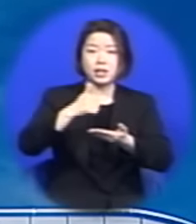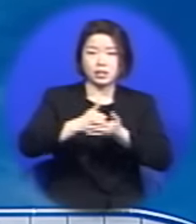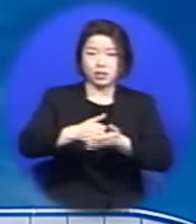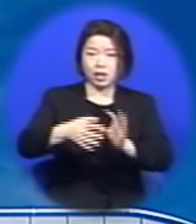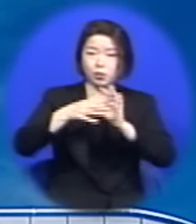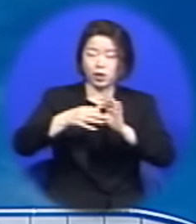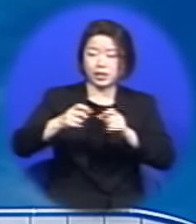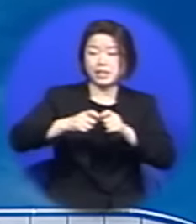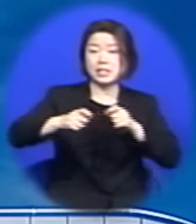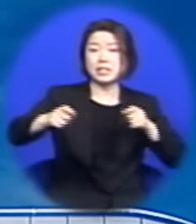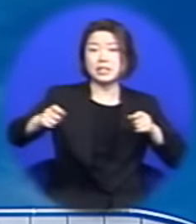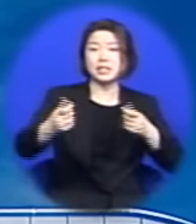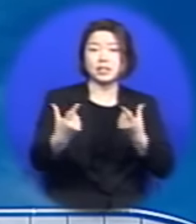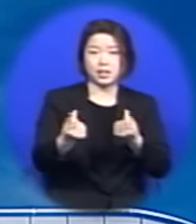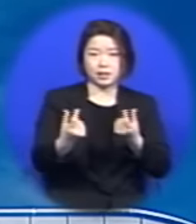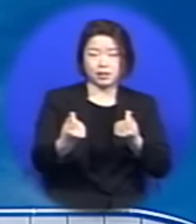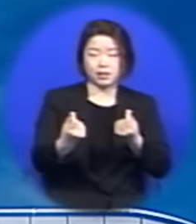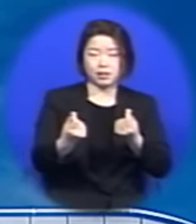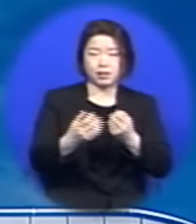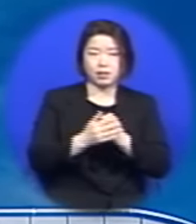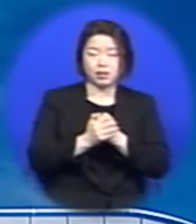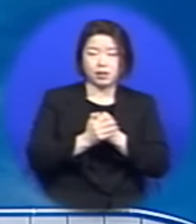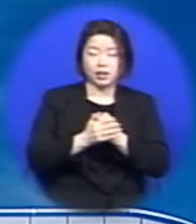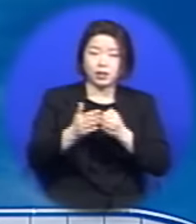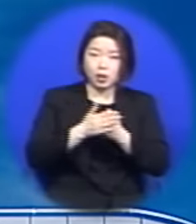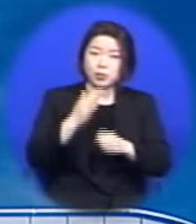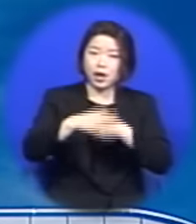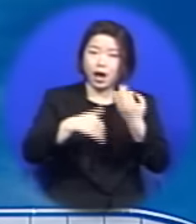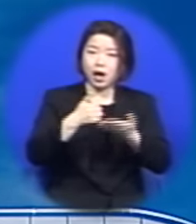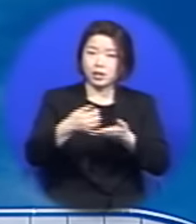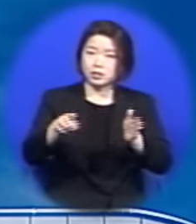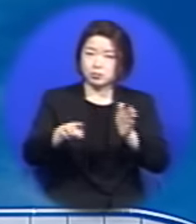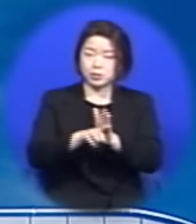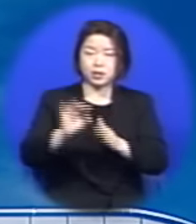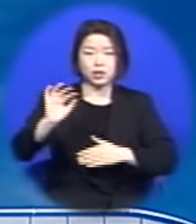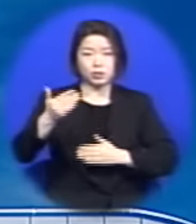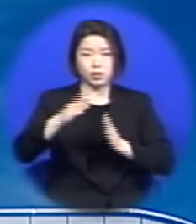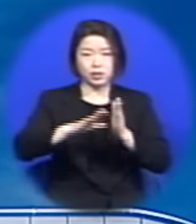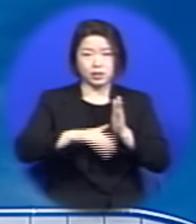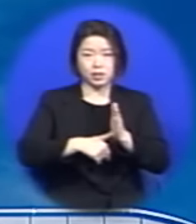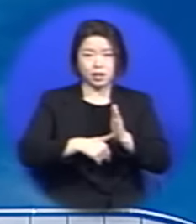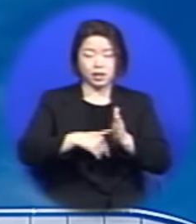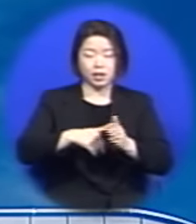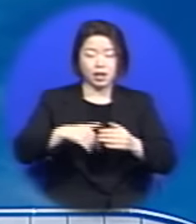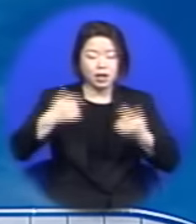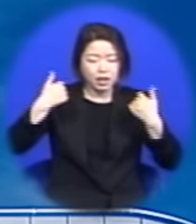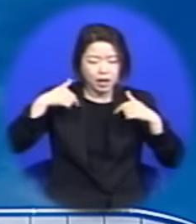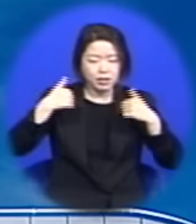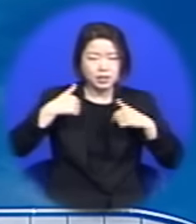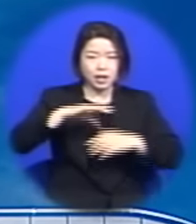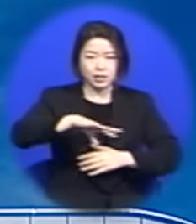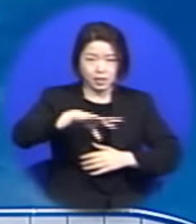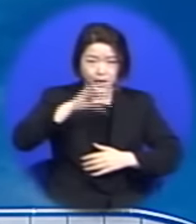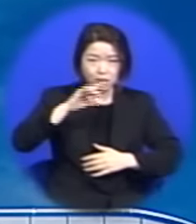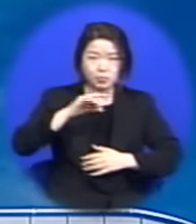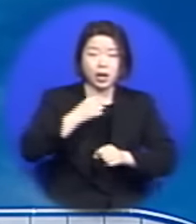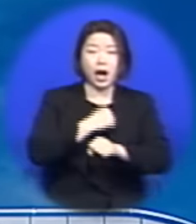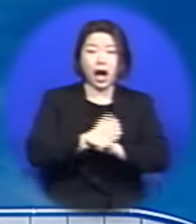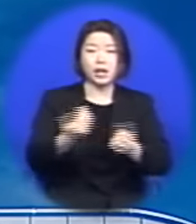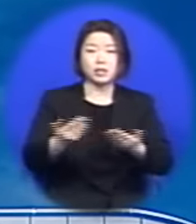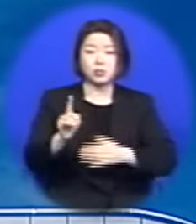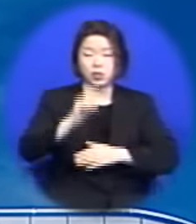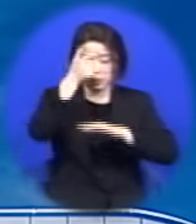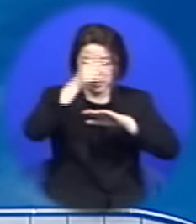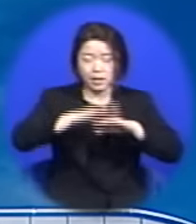하나님과의입니다 그래서 우리가 항상 하나님을 믿게 될 때 제일 먼저하는 것이예 배 참석하는 것입니다 그리고